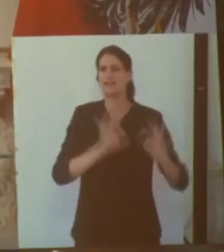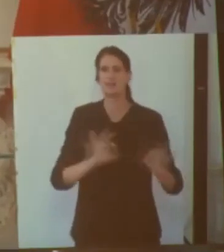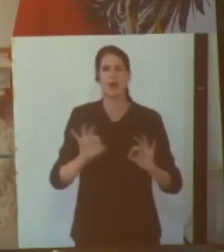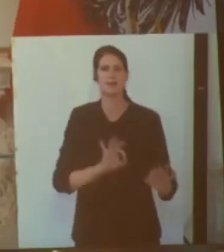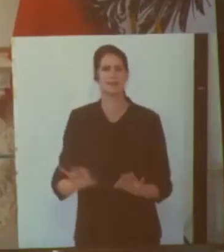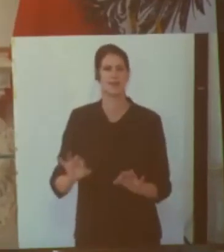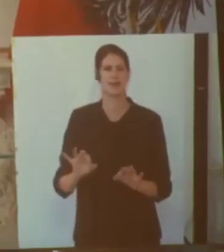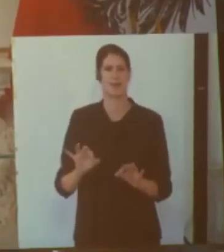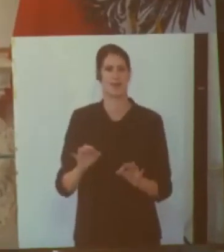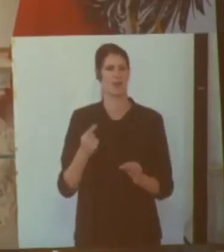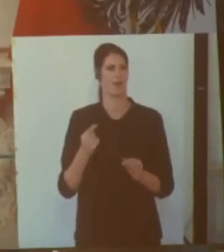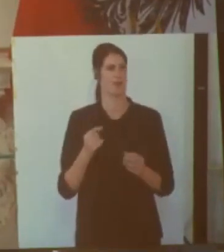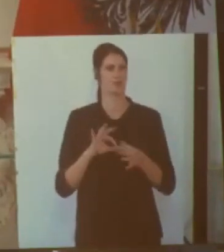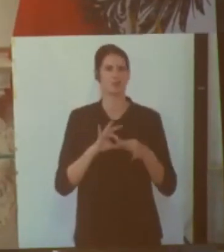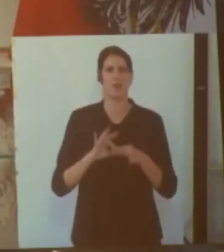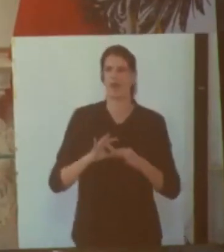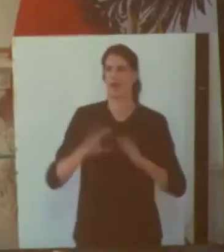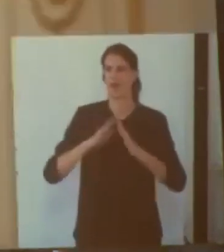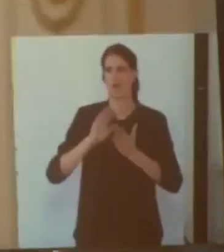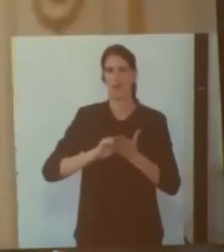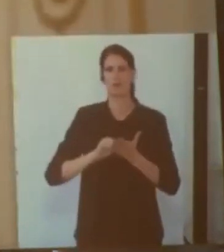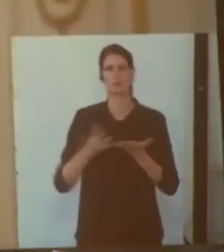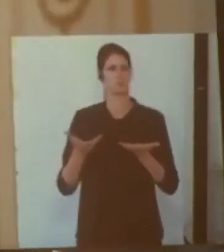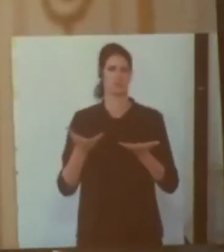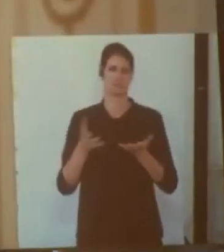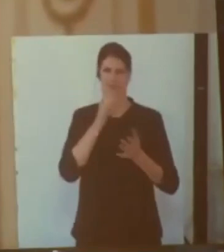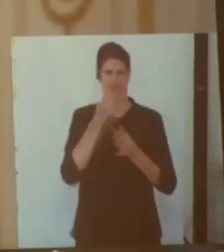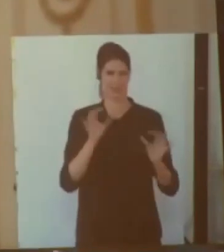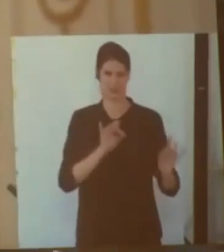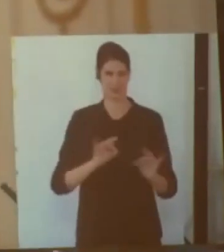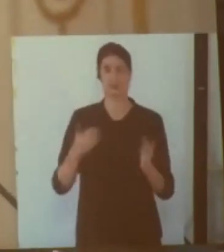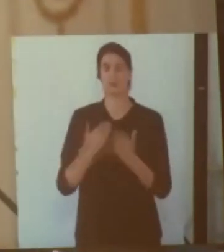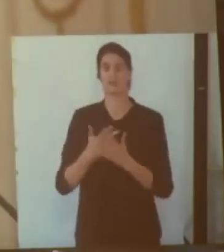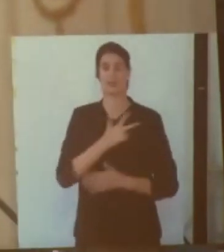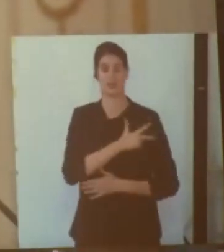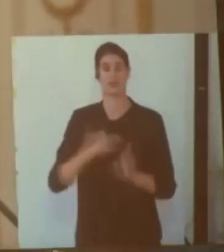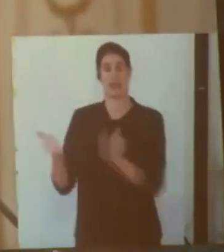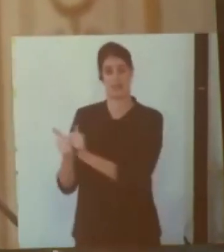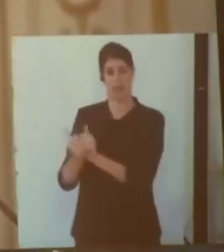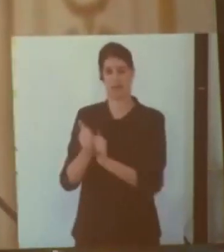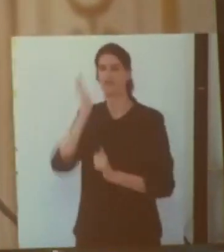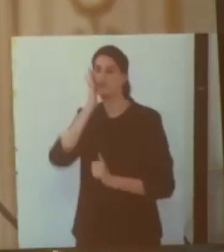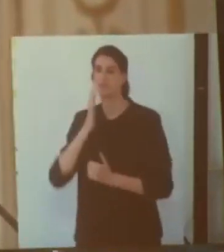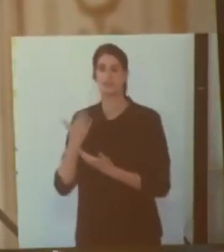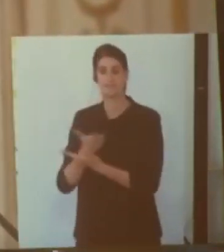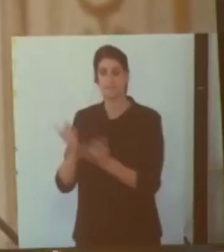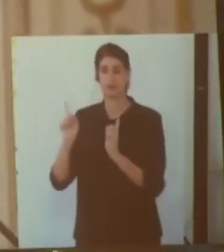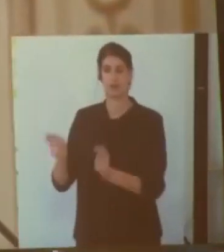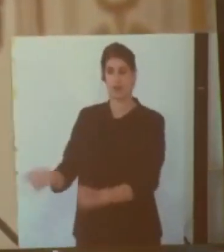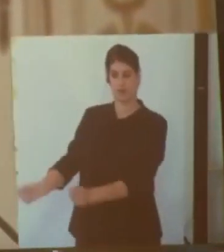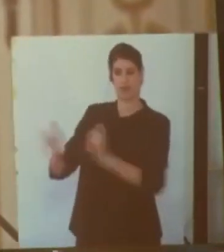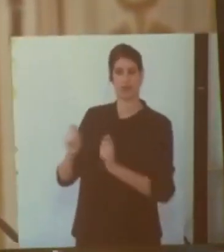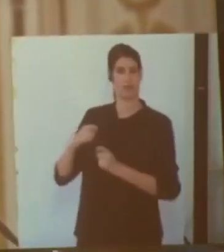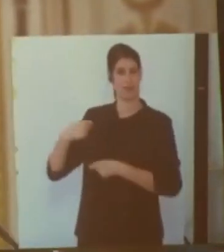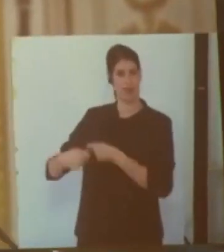Teleworking wenig anfangen kann. Ich habe daher die Sozialpartner gebeten, hier Vorschläge zu erarbeiten, um eine